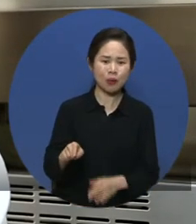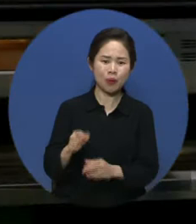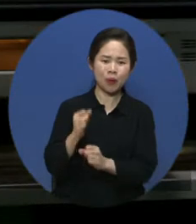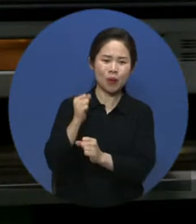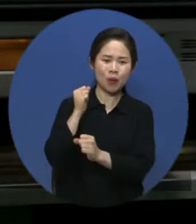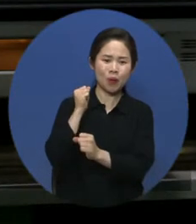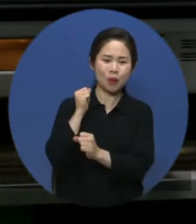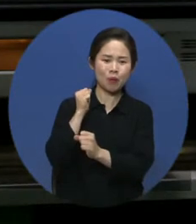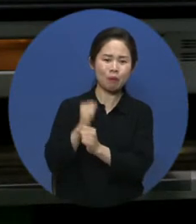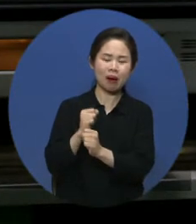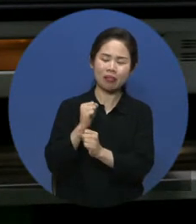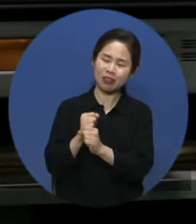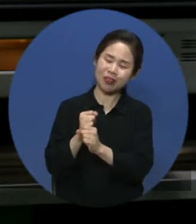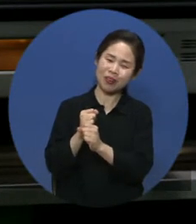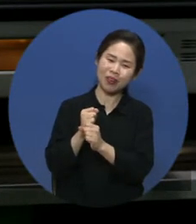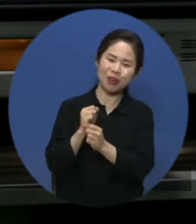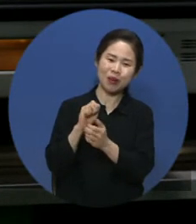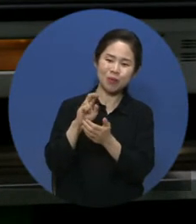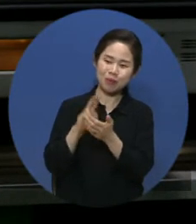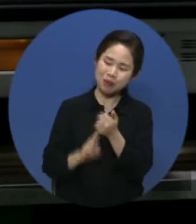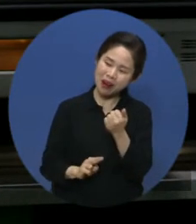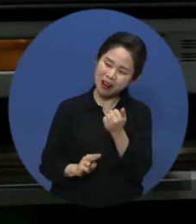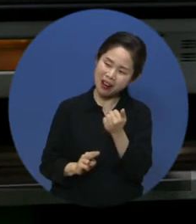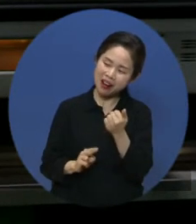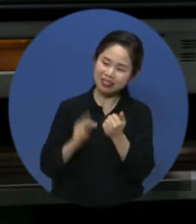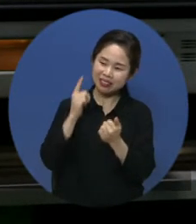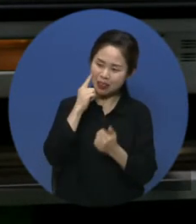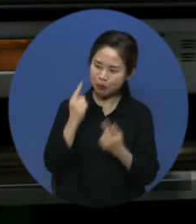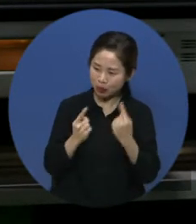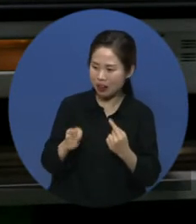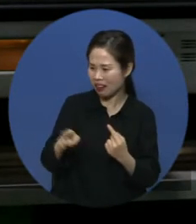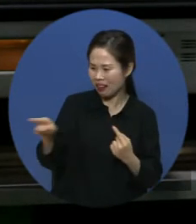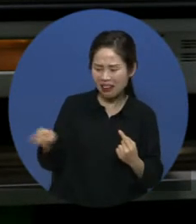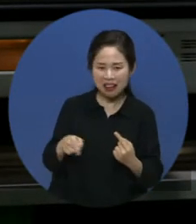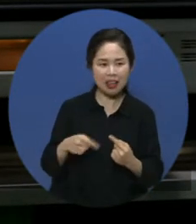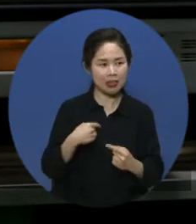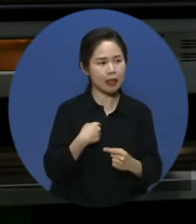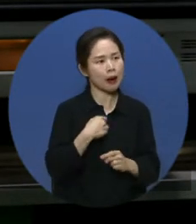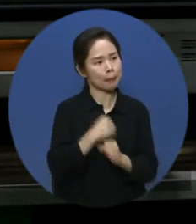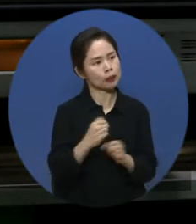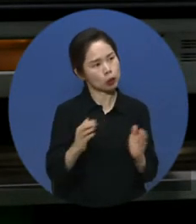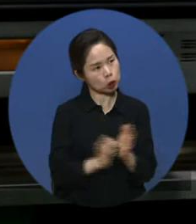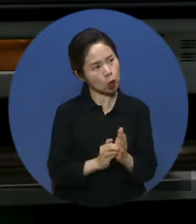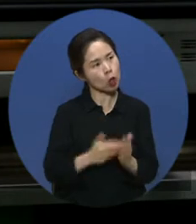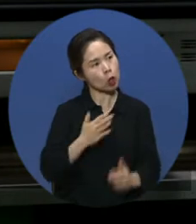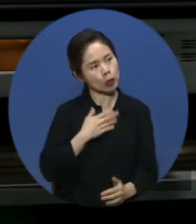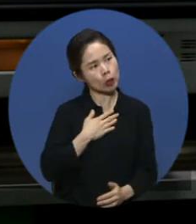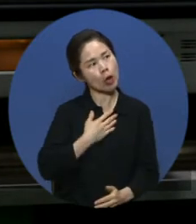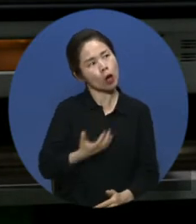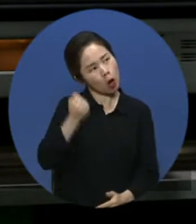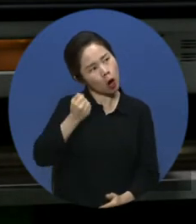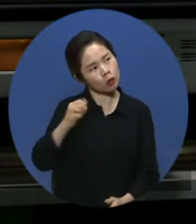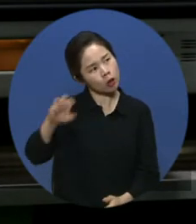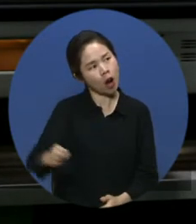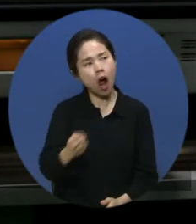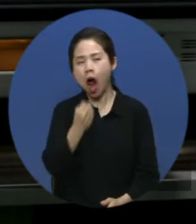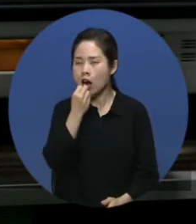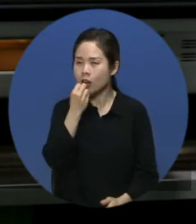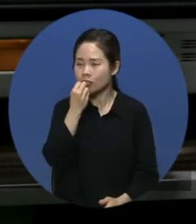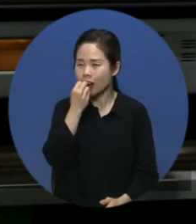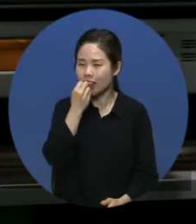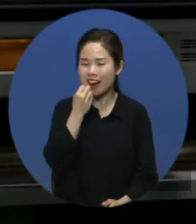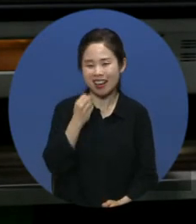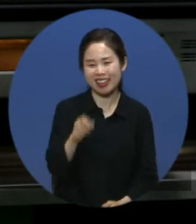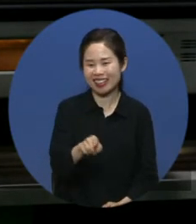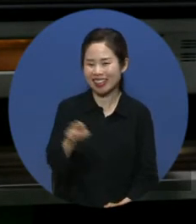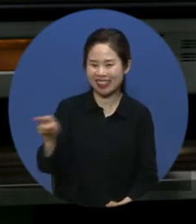생각보다는 만들었으니까 내가 먹어야겠다는 생각을 먼저 하는 친구들이 많았기 때문에 그런 뭐 아주